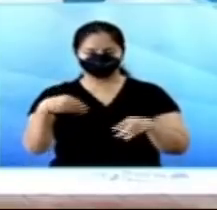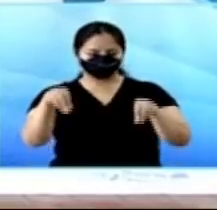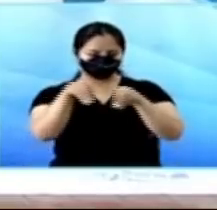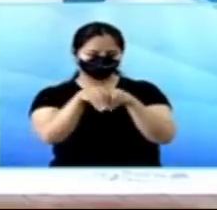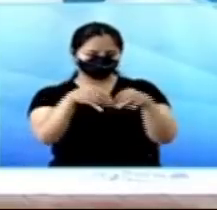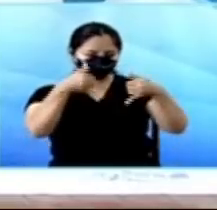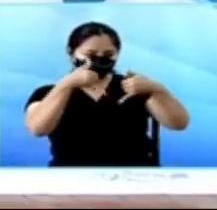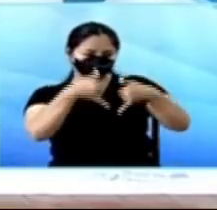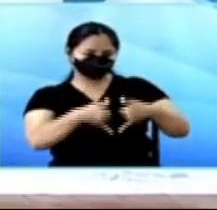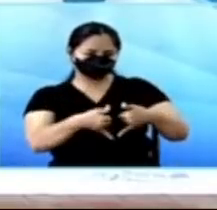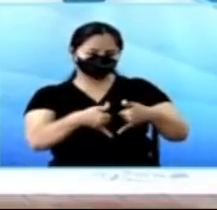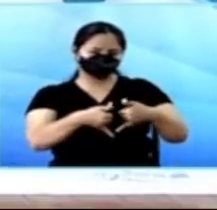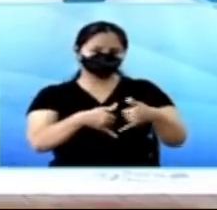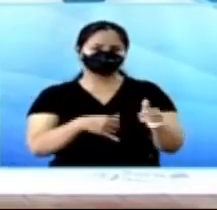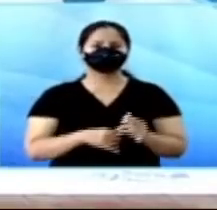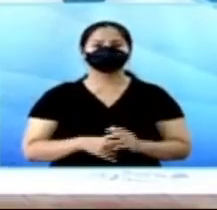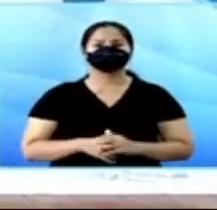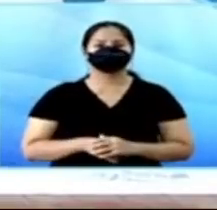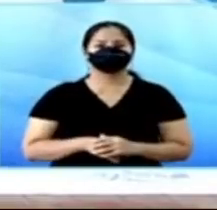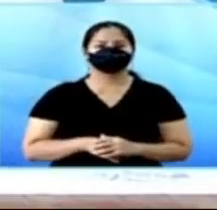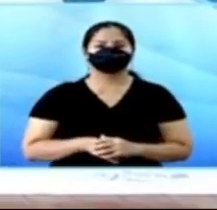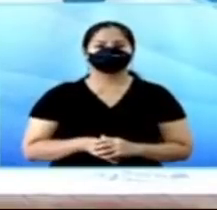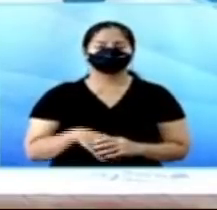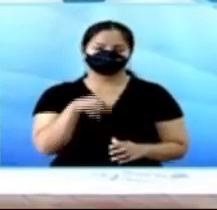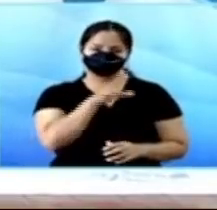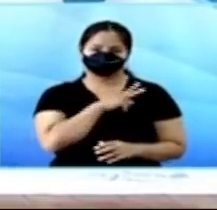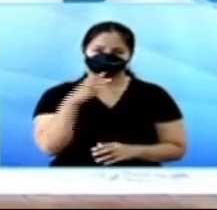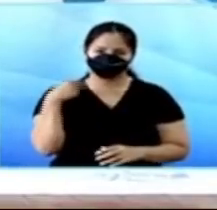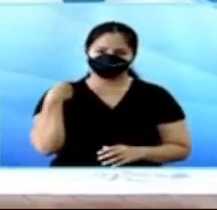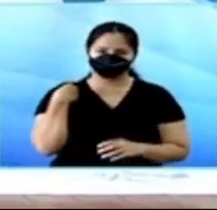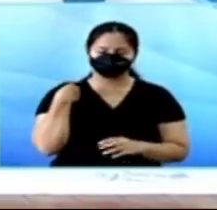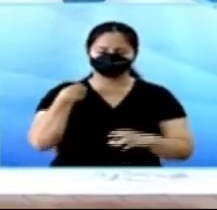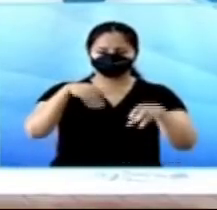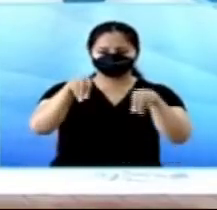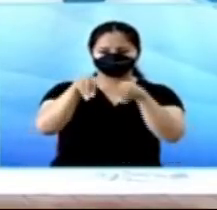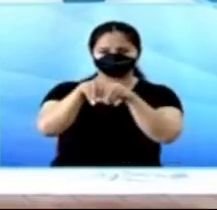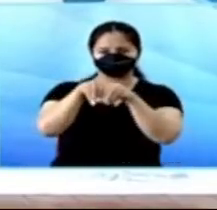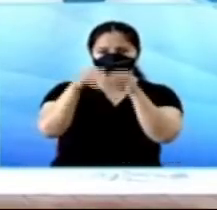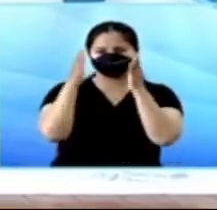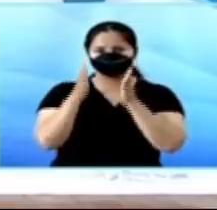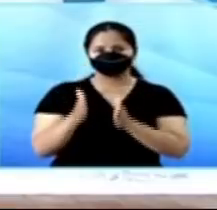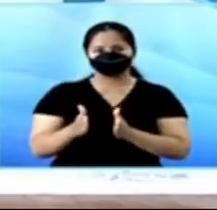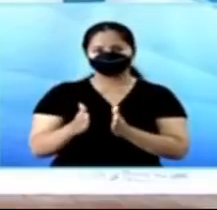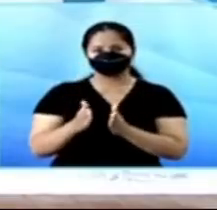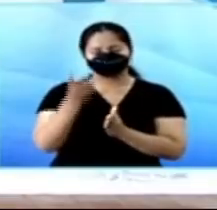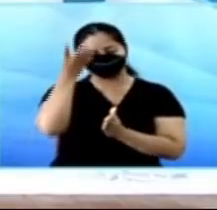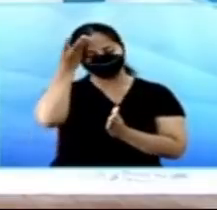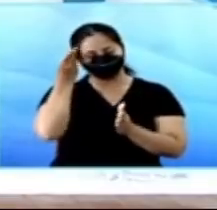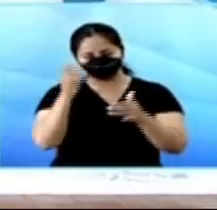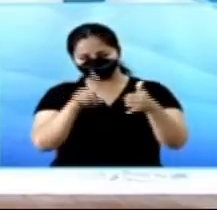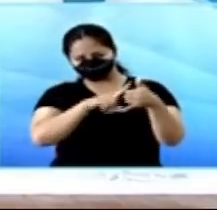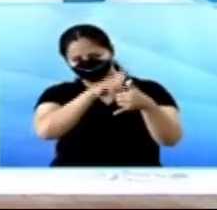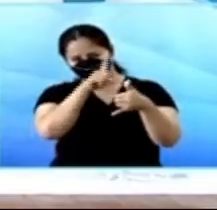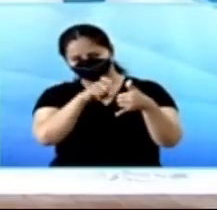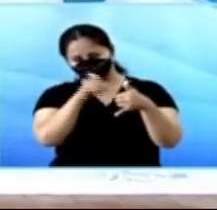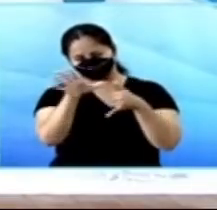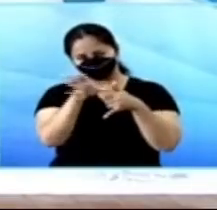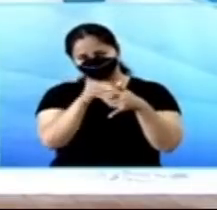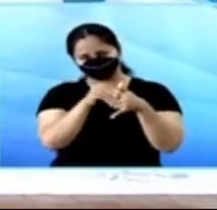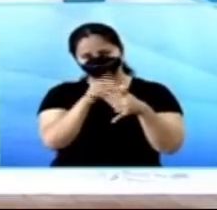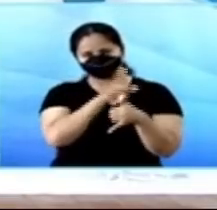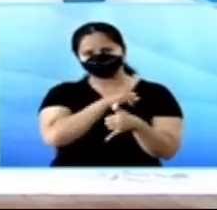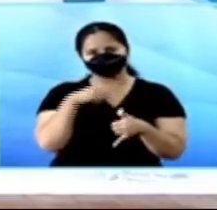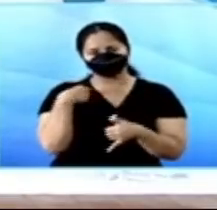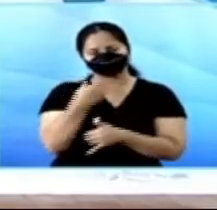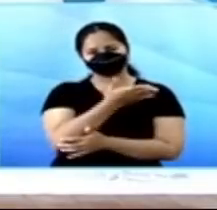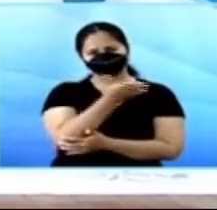ดโดยโกงหรือว่าสัมผัสใกล้ชิดกับผู้ที่ว่าสงสัยติดเชื้อนั้นหรือว่าท่านมี